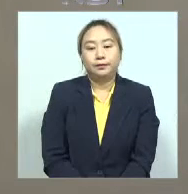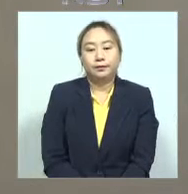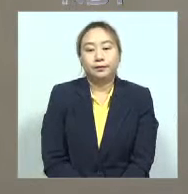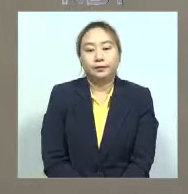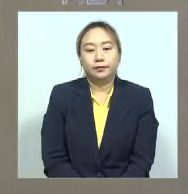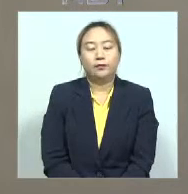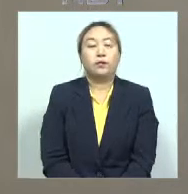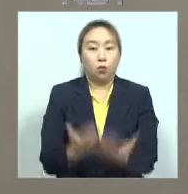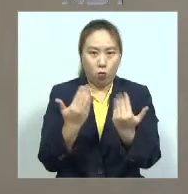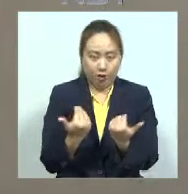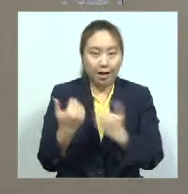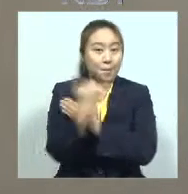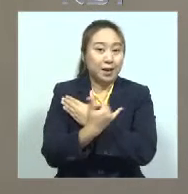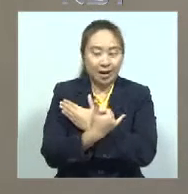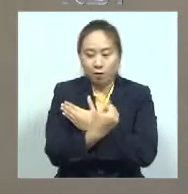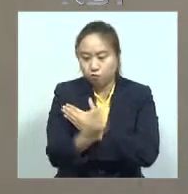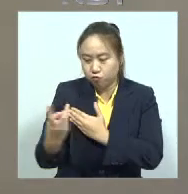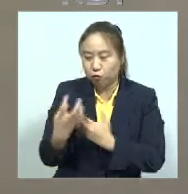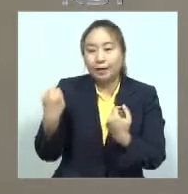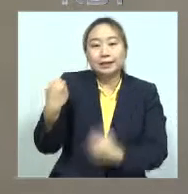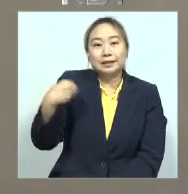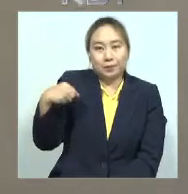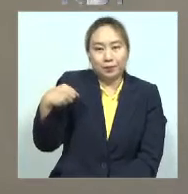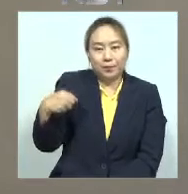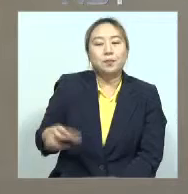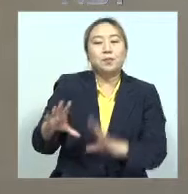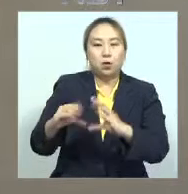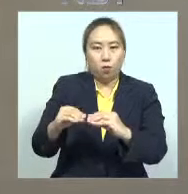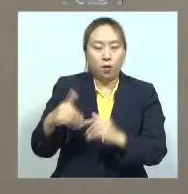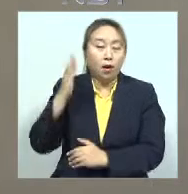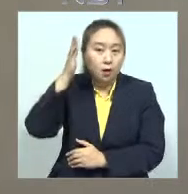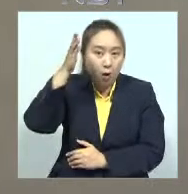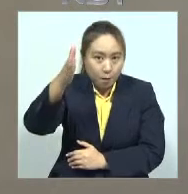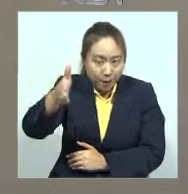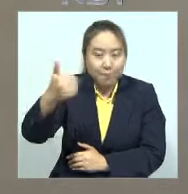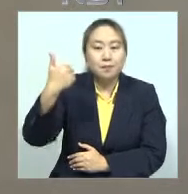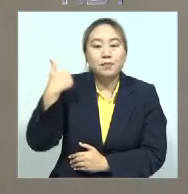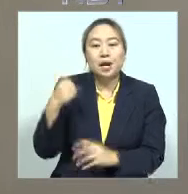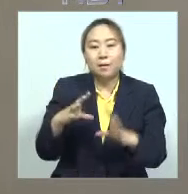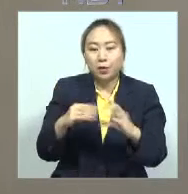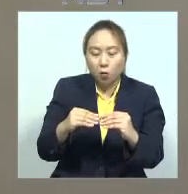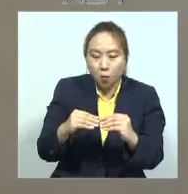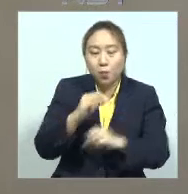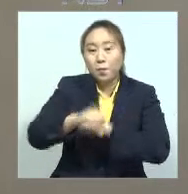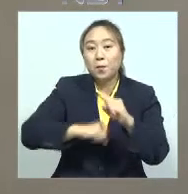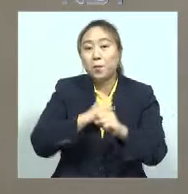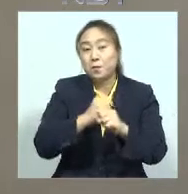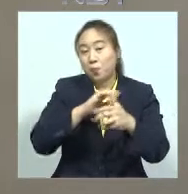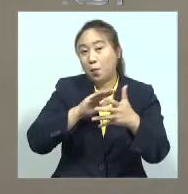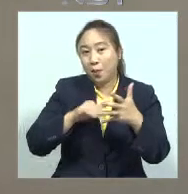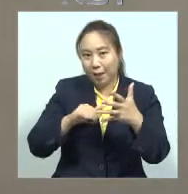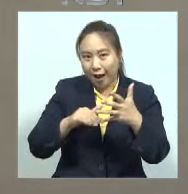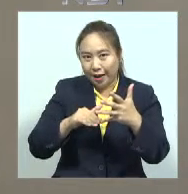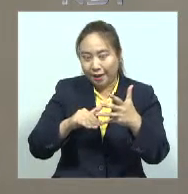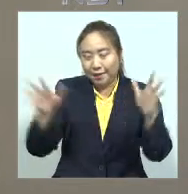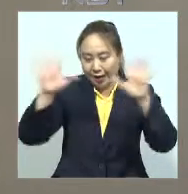วันนี้เป็น10ประเทศเฉพาะ10ประเทศเท่านั้นนะต่อไปก็มีการประชุม AES ใช่ไหมการประชุมปลายปีอีกครั้งหนึ่งในการเป็นประ